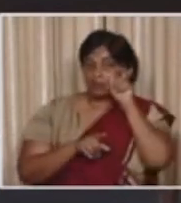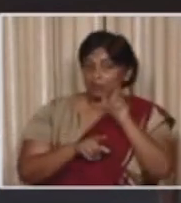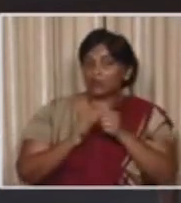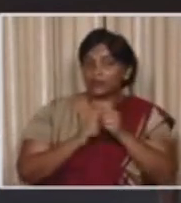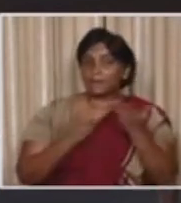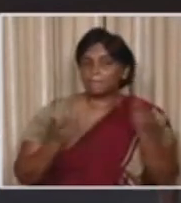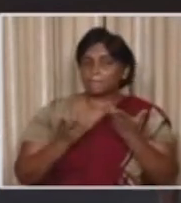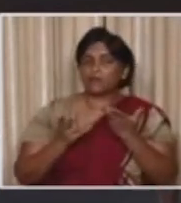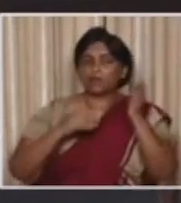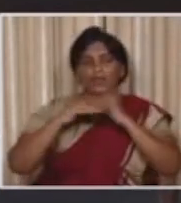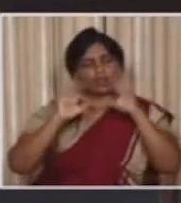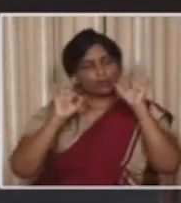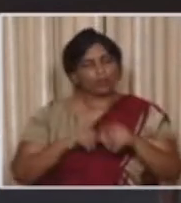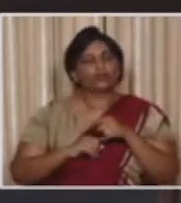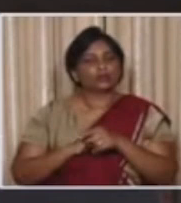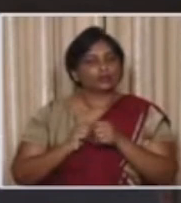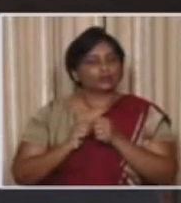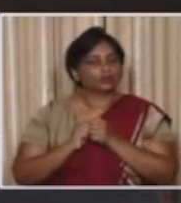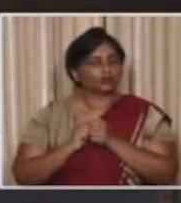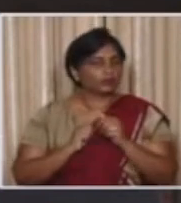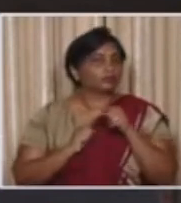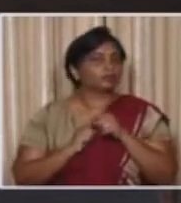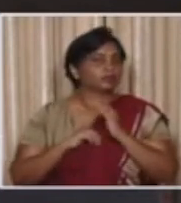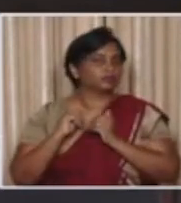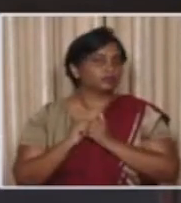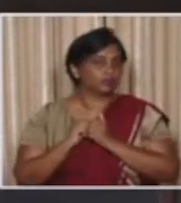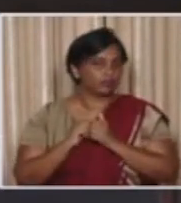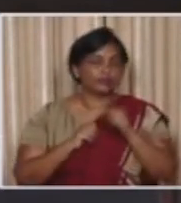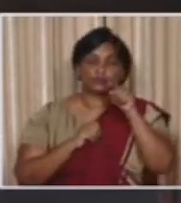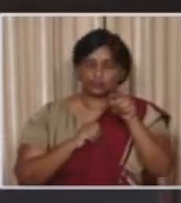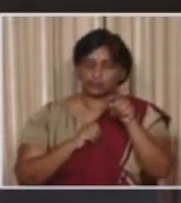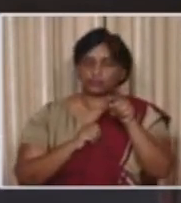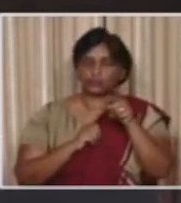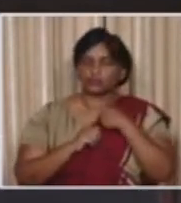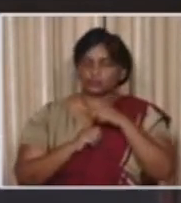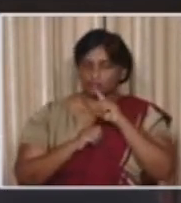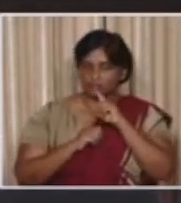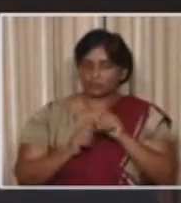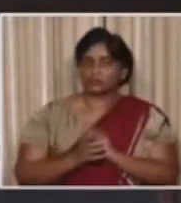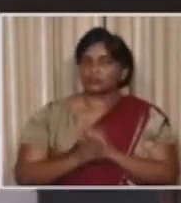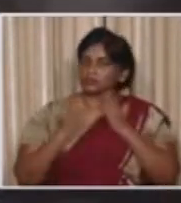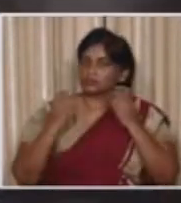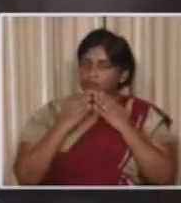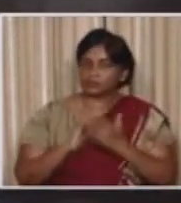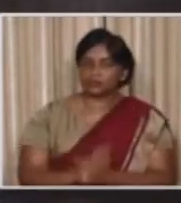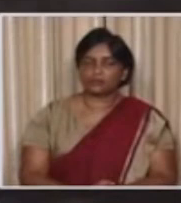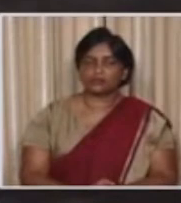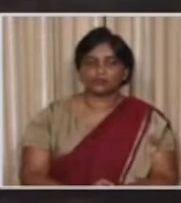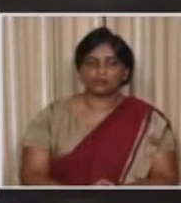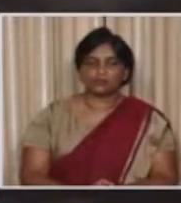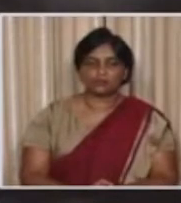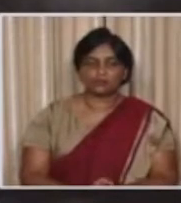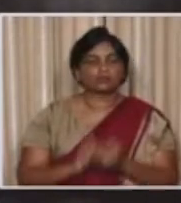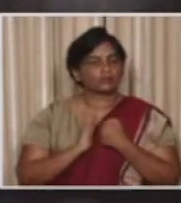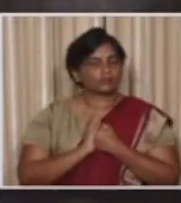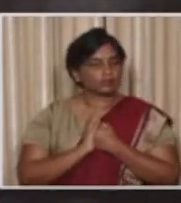කරන්න බැරි වැඩ අතක අරගෙන මේ කරන්න මේ වැඩ පිළිගැනත් ඔබතුමාට මම ඉල්ලීමක් කරනවා. බොහොම ස්තුතියි ඔබතුමා. මේ